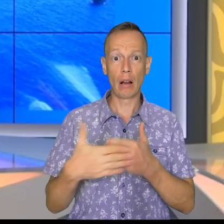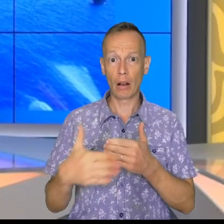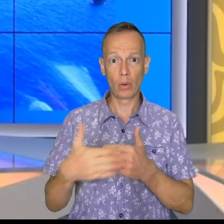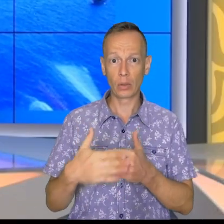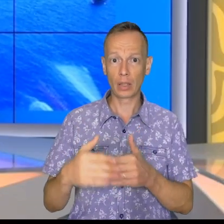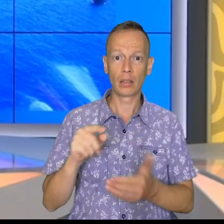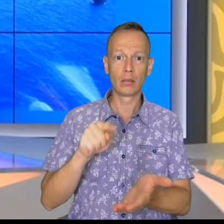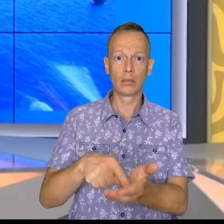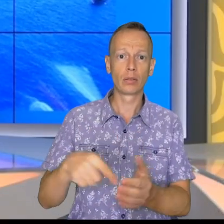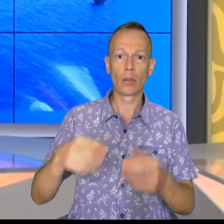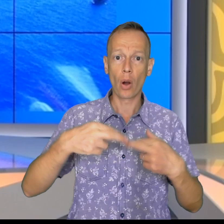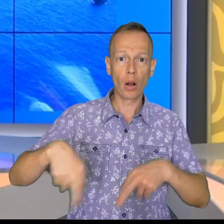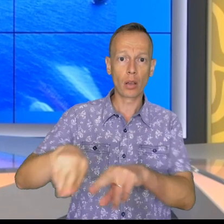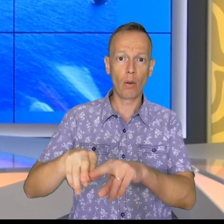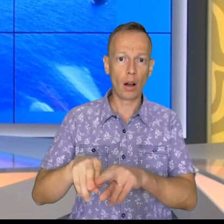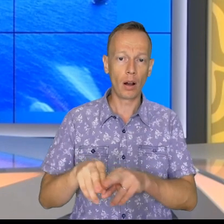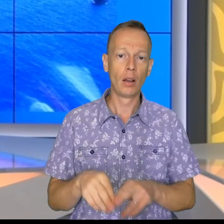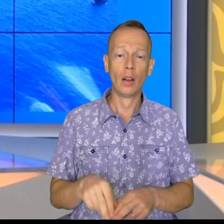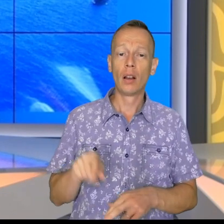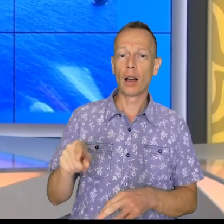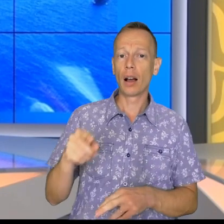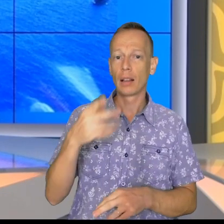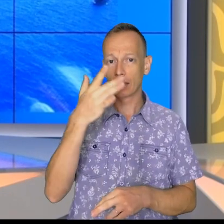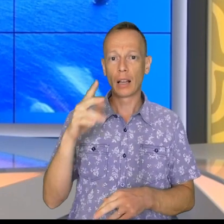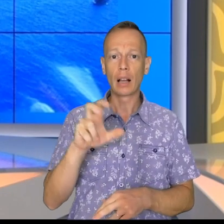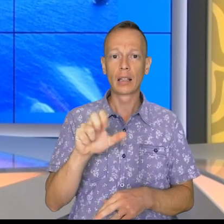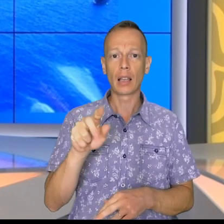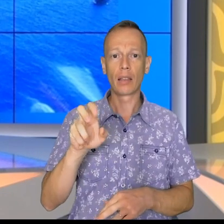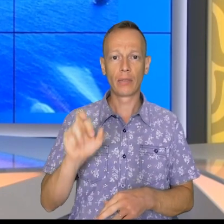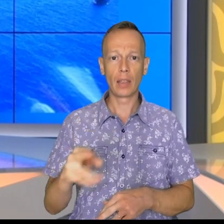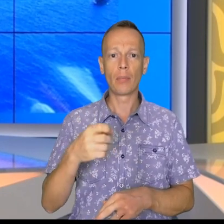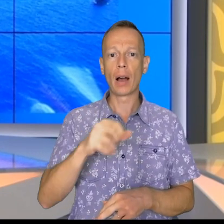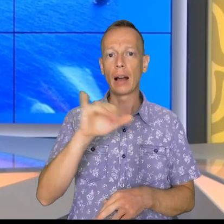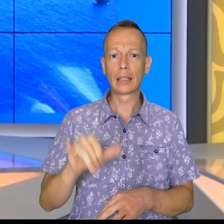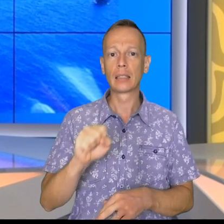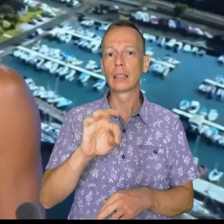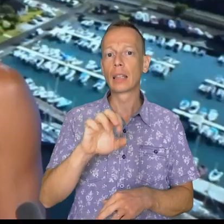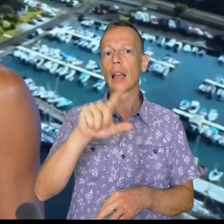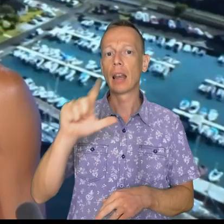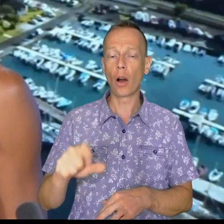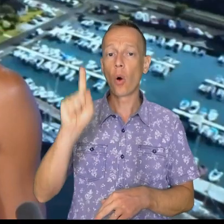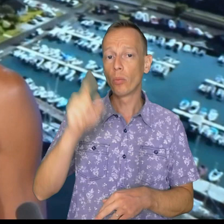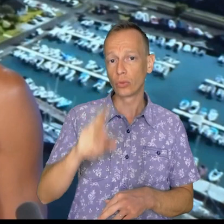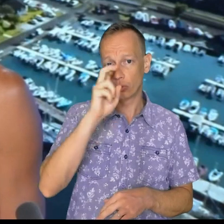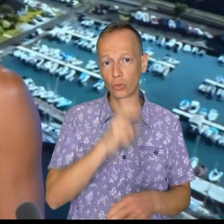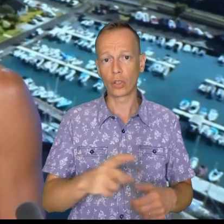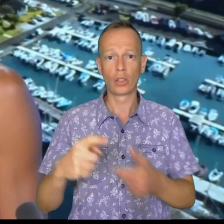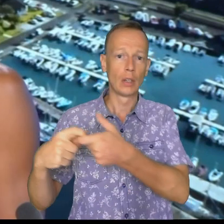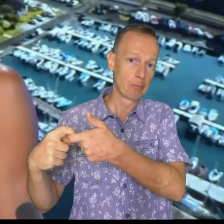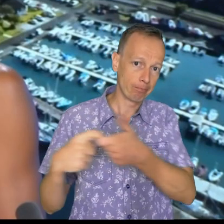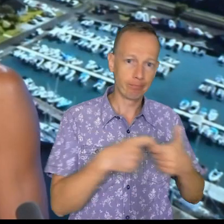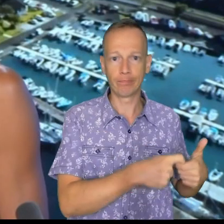platier de Rangiroa, le 5 Xavier Maristella 4 a été remorqué par le Maroa, le remorqueur de la Marine nationale,